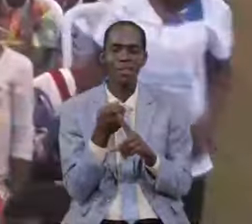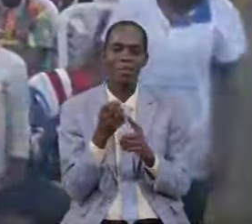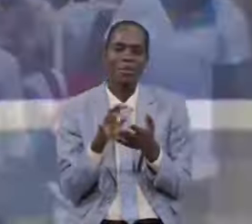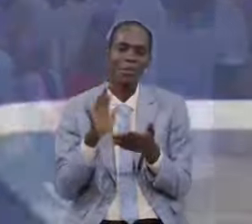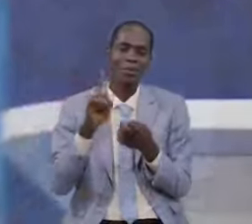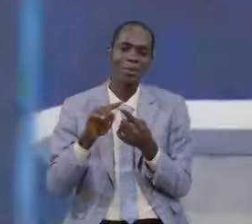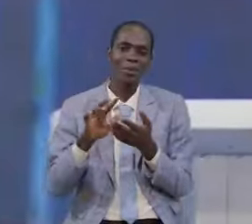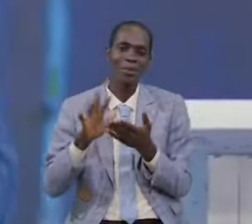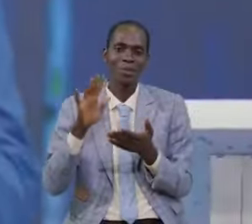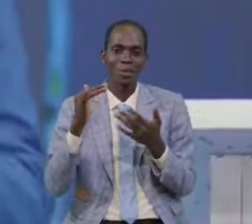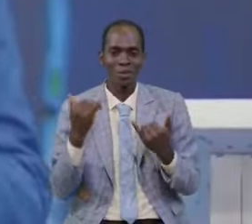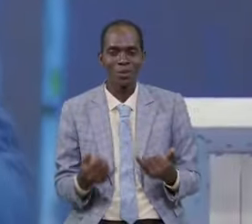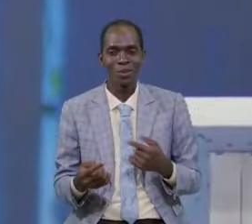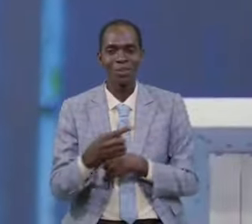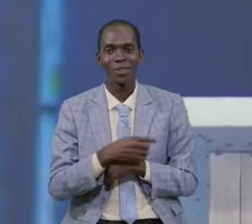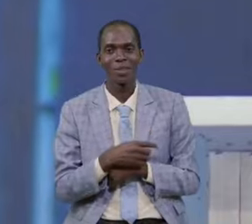Aujourd'hui,